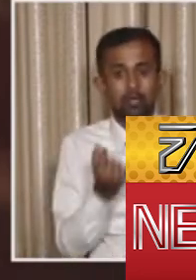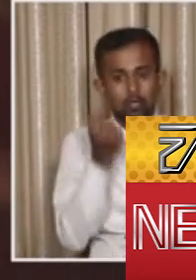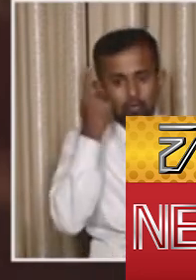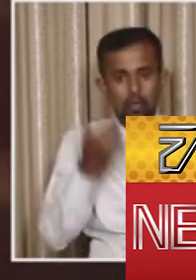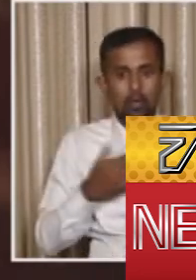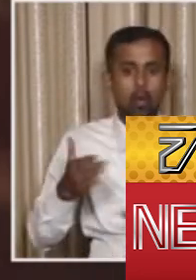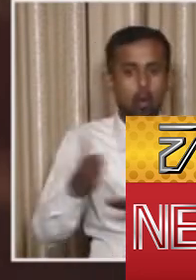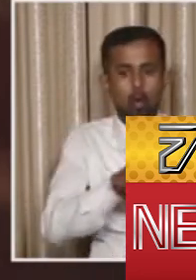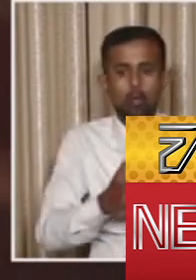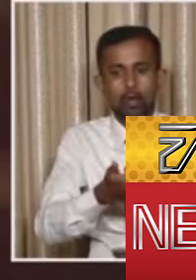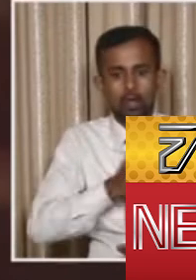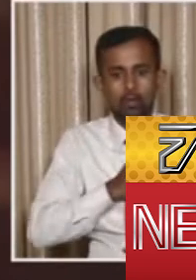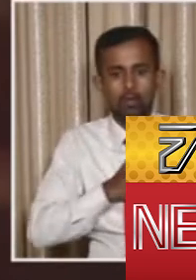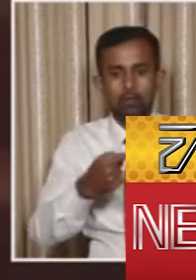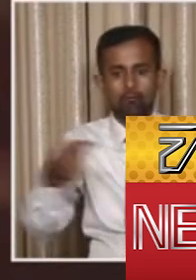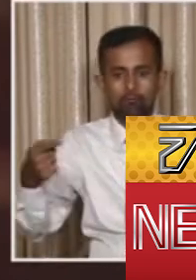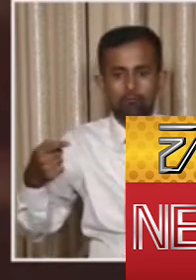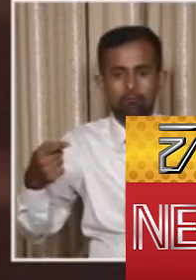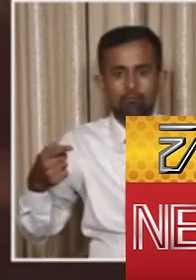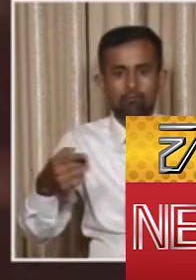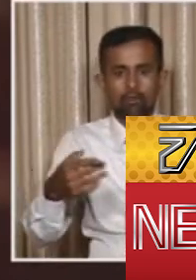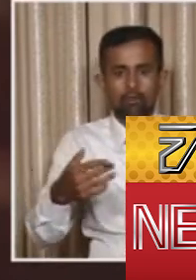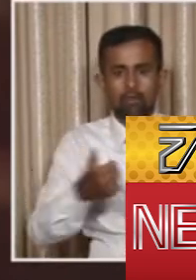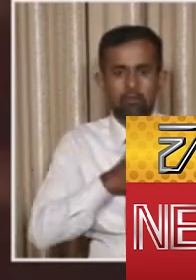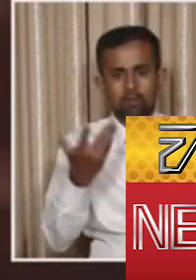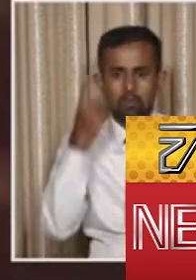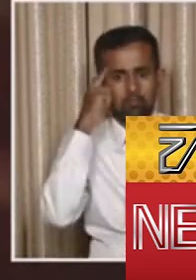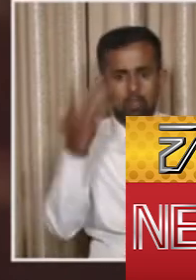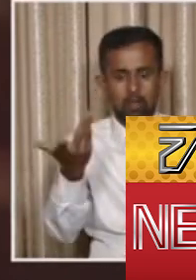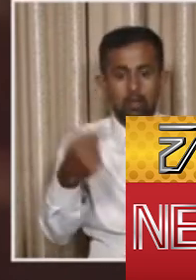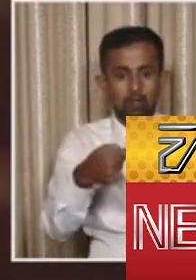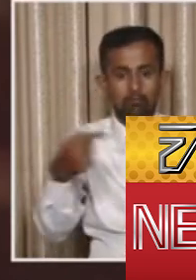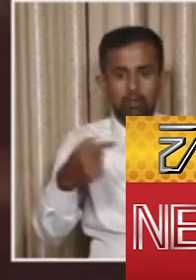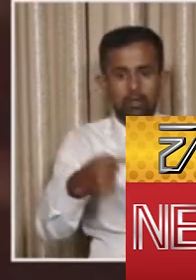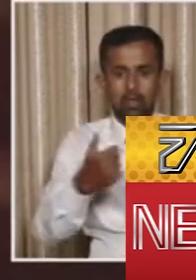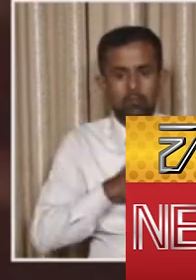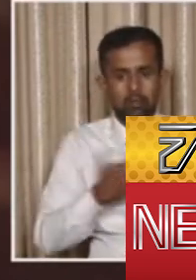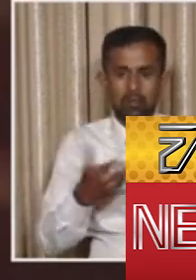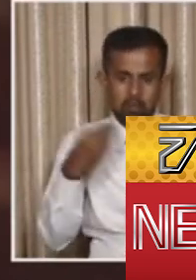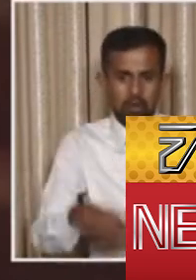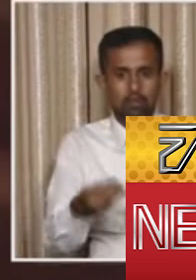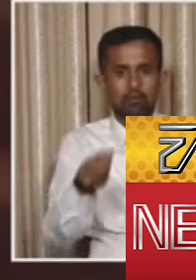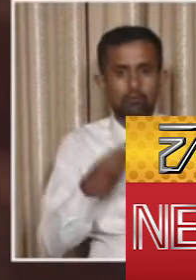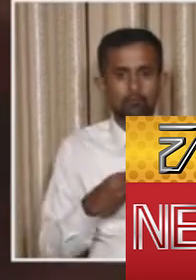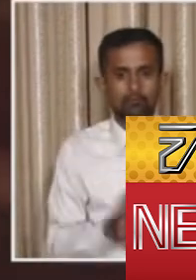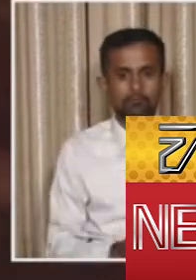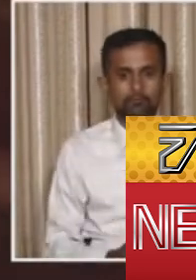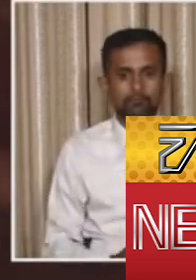අපි සියලු දෙනාම එකගයි විපක්ෂය විරුද්ධ නම් අපි දන්නේ නැහැ විපක්ෂය විරුද්ධ නම් අපරාධ මේක වෙනාවේ